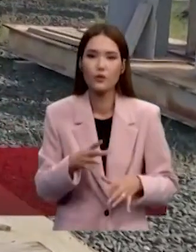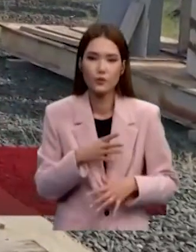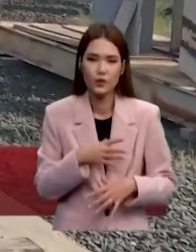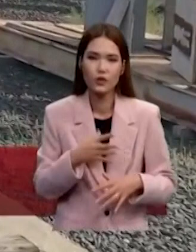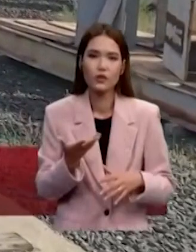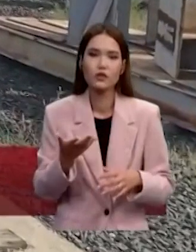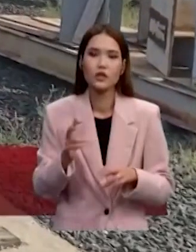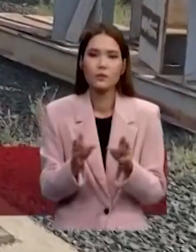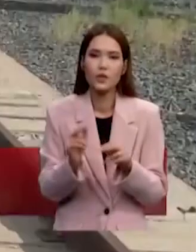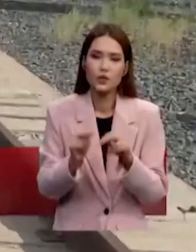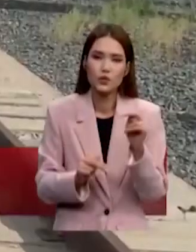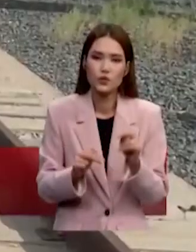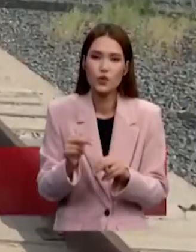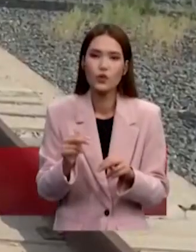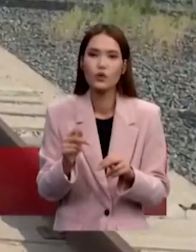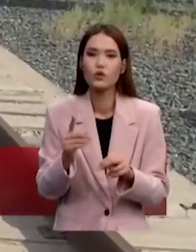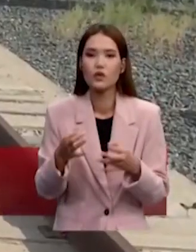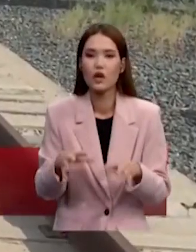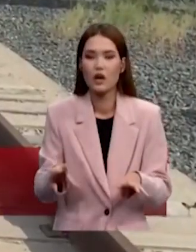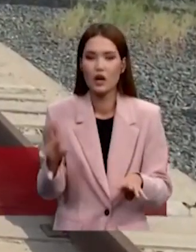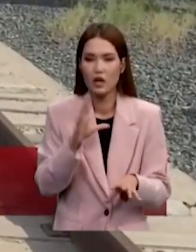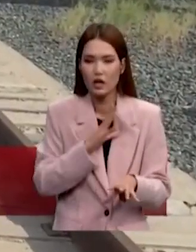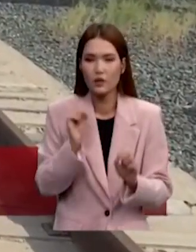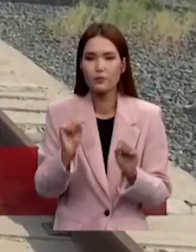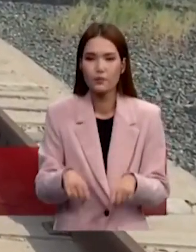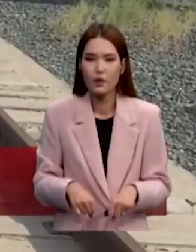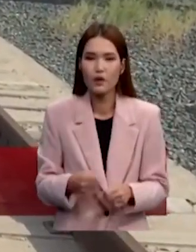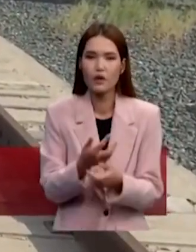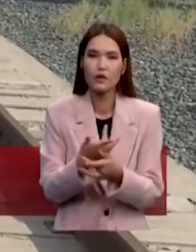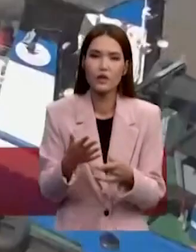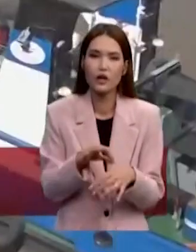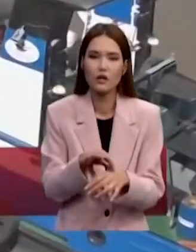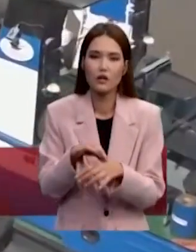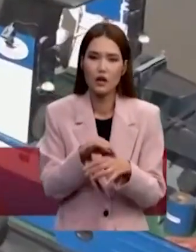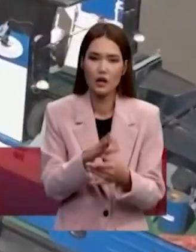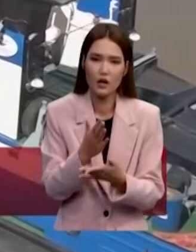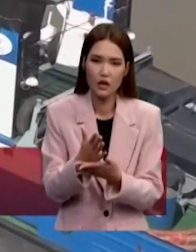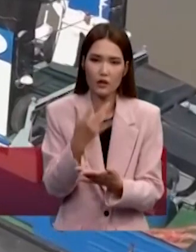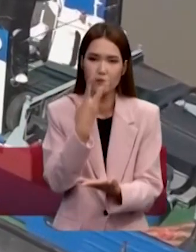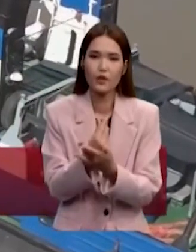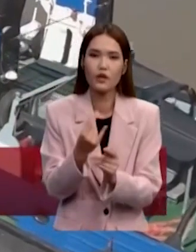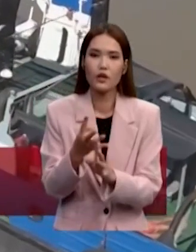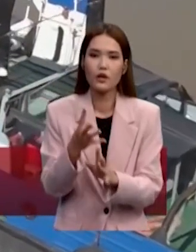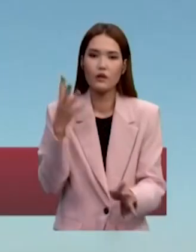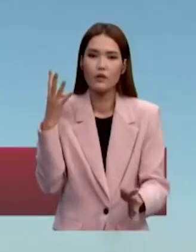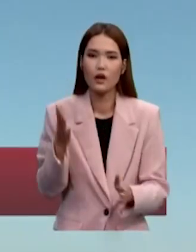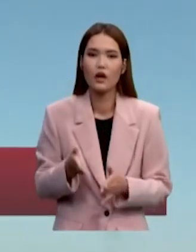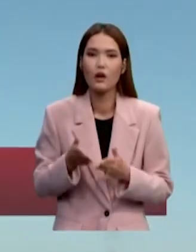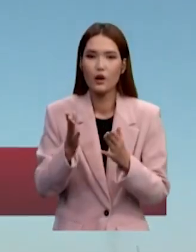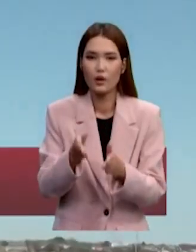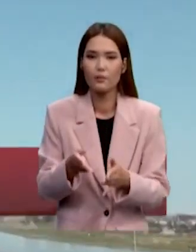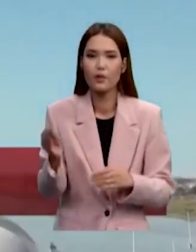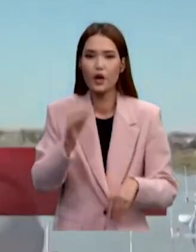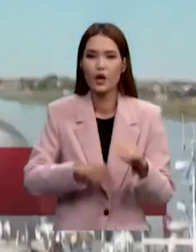устье Урала-Каспийского канала. Там нужно проводить дноуглубительные работы. В свое время через речной порт Атырау